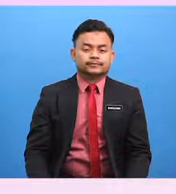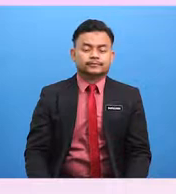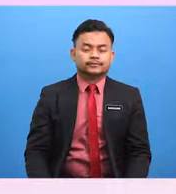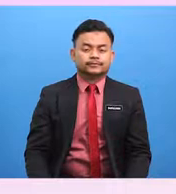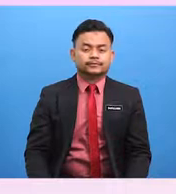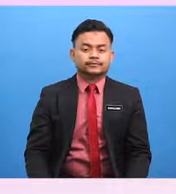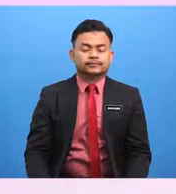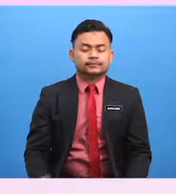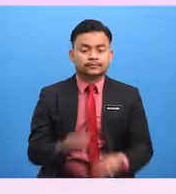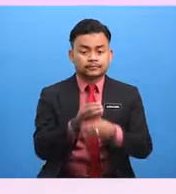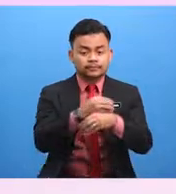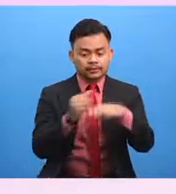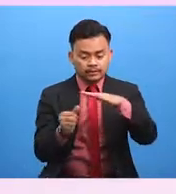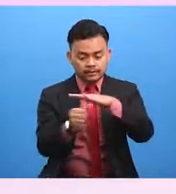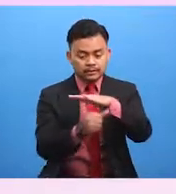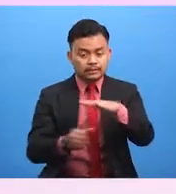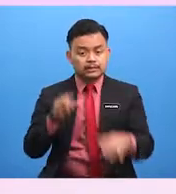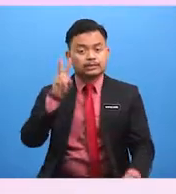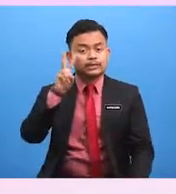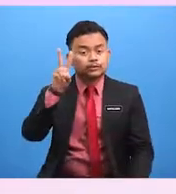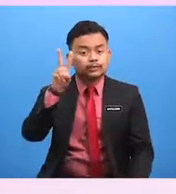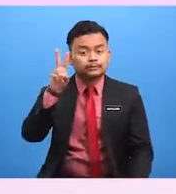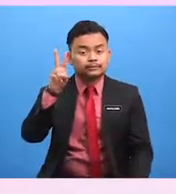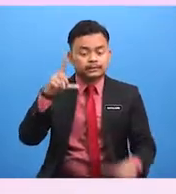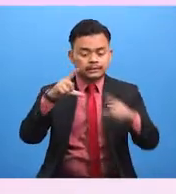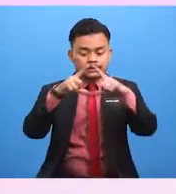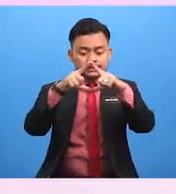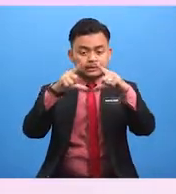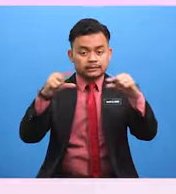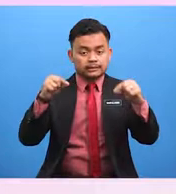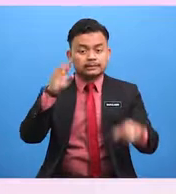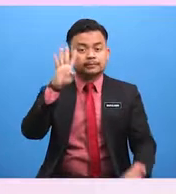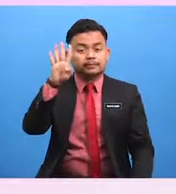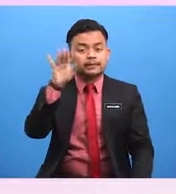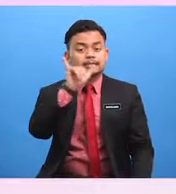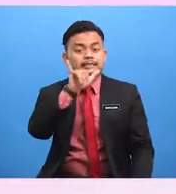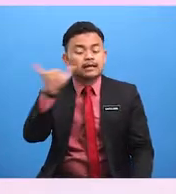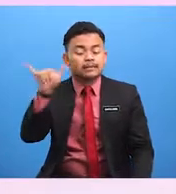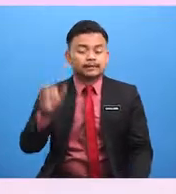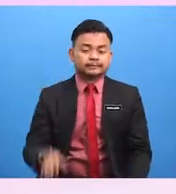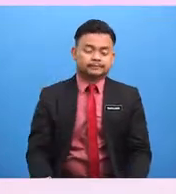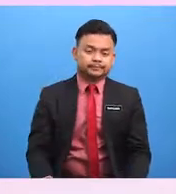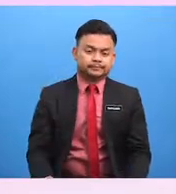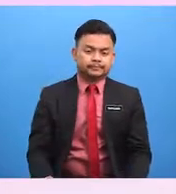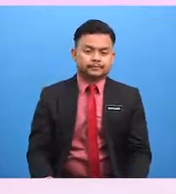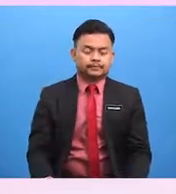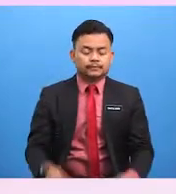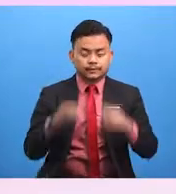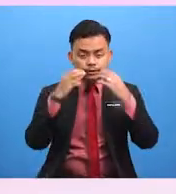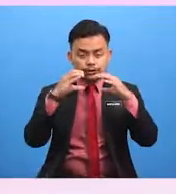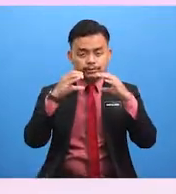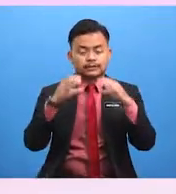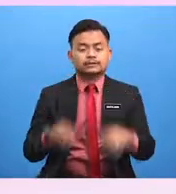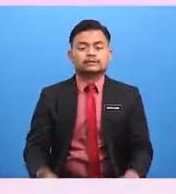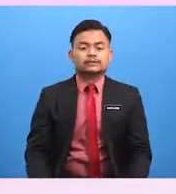Bentuk asas yang kedua ialah segi empat sama. Cuba murid-murid sebut